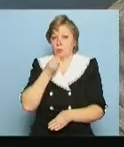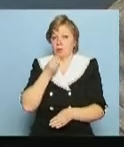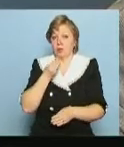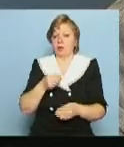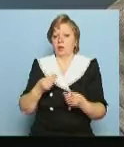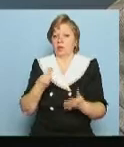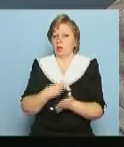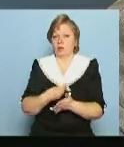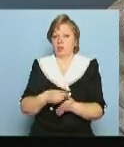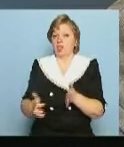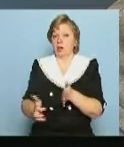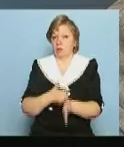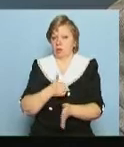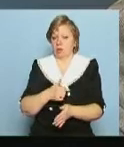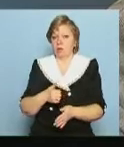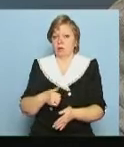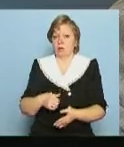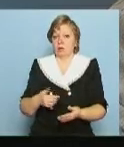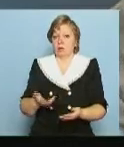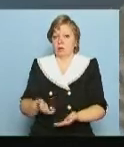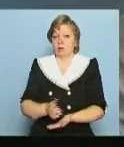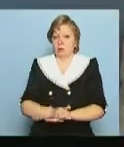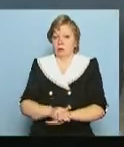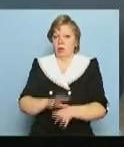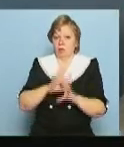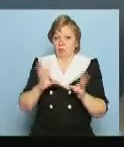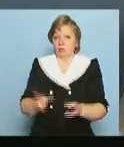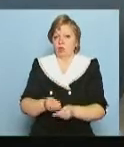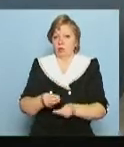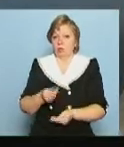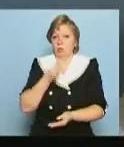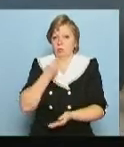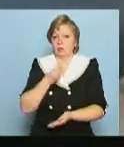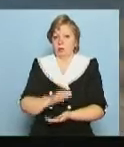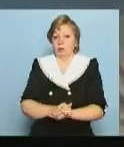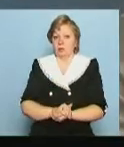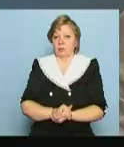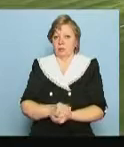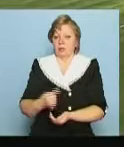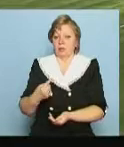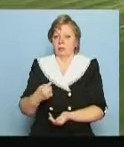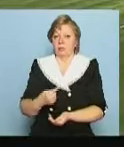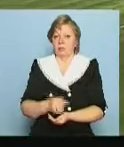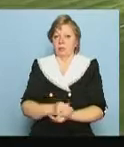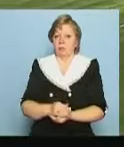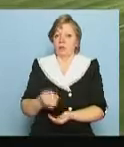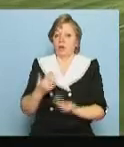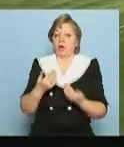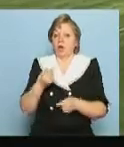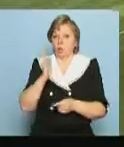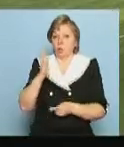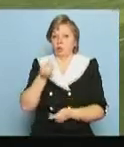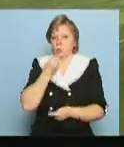Не хватает, да. Порядка где-то полгода. То есть не доказываете? Мы вообще их дублируем. Дубль у нас не питается. Теперь будут питаться